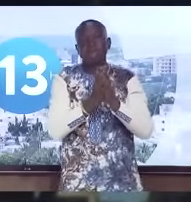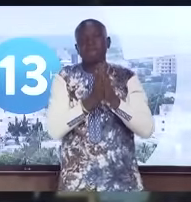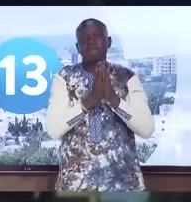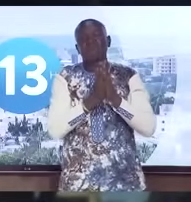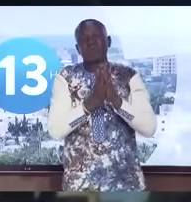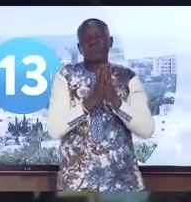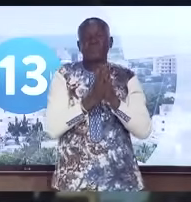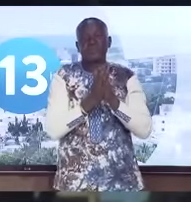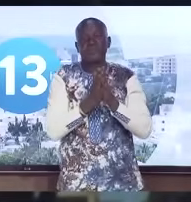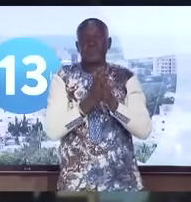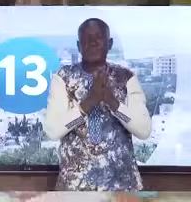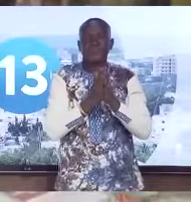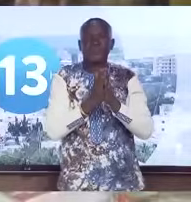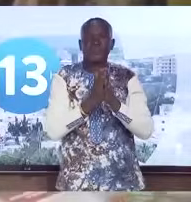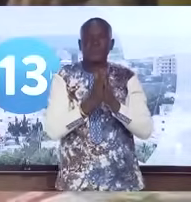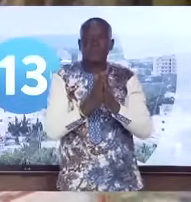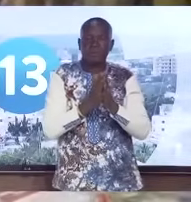Karantao et Salam Dabal.